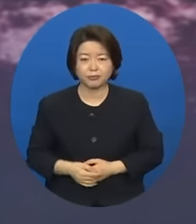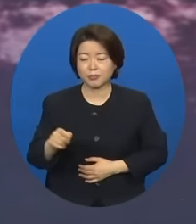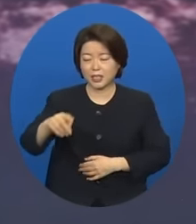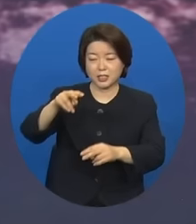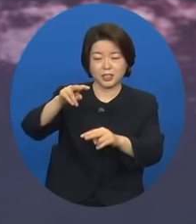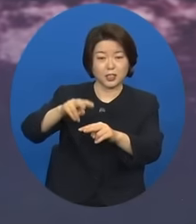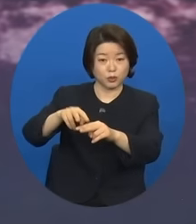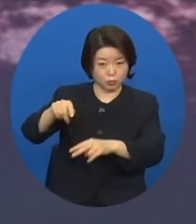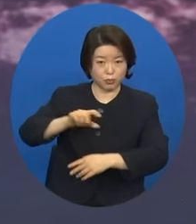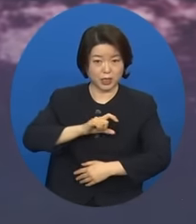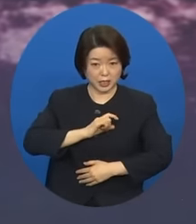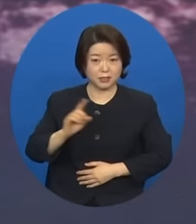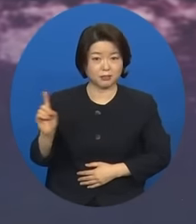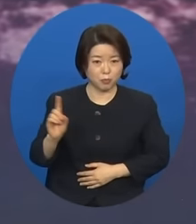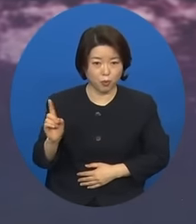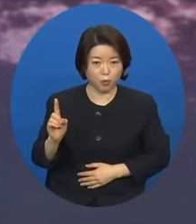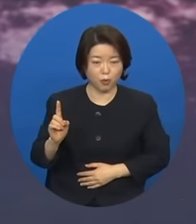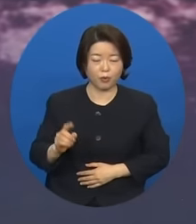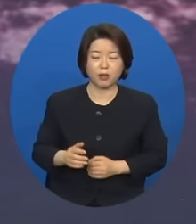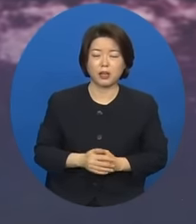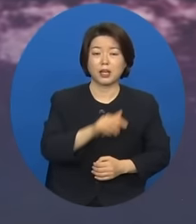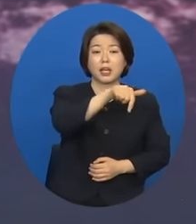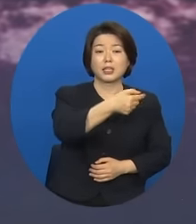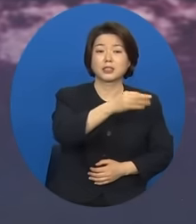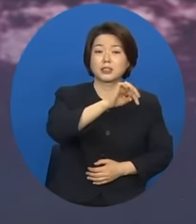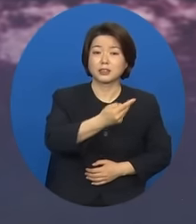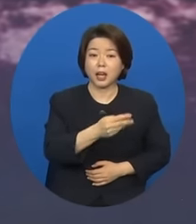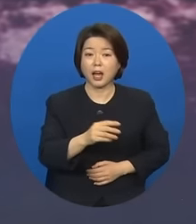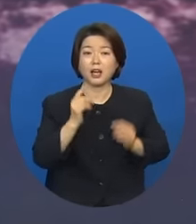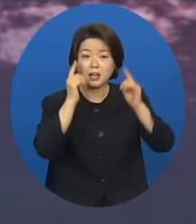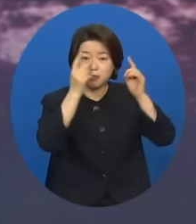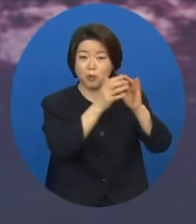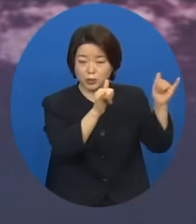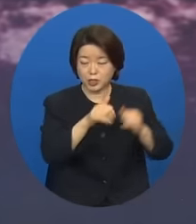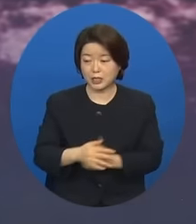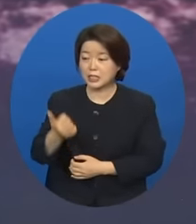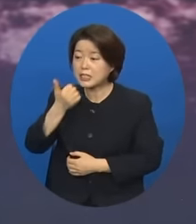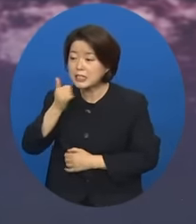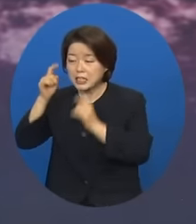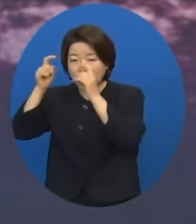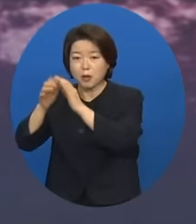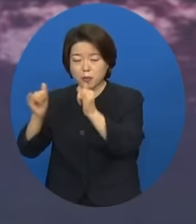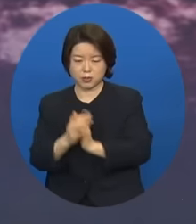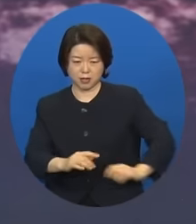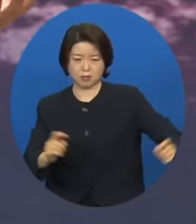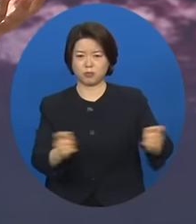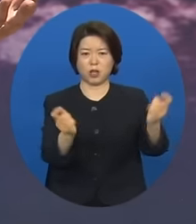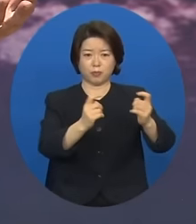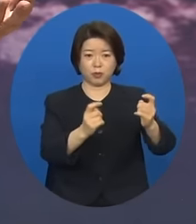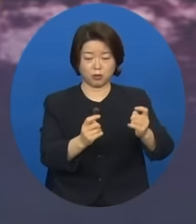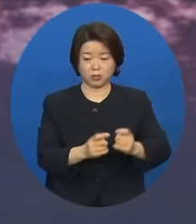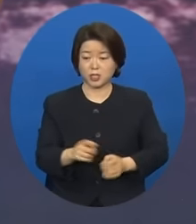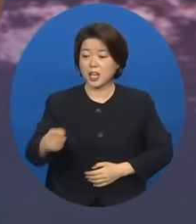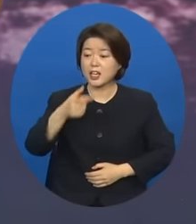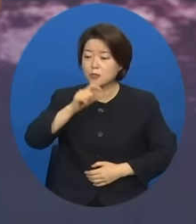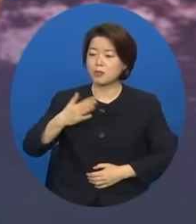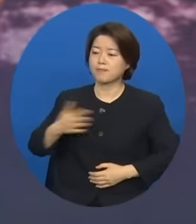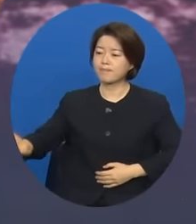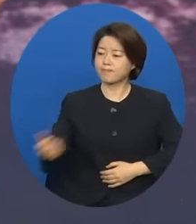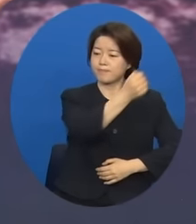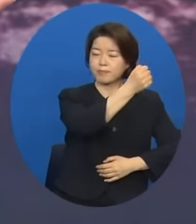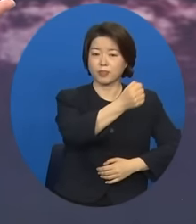뭐라고 하냐면 자 보십시오 그랄 목자들이 이삭의 목자와 다투어 이르되 이물은 우리의 것이라 뺏어가는 겁니다